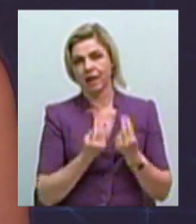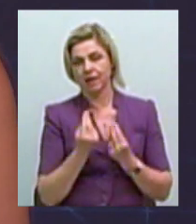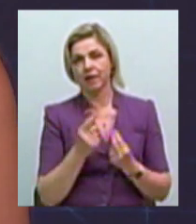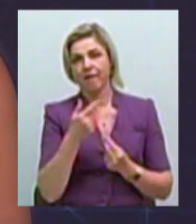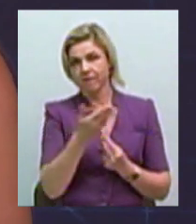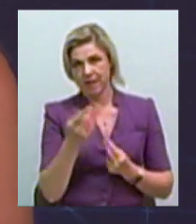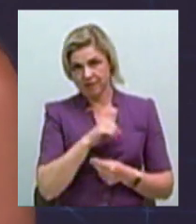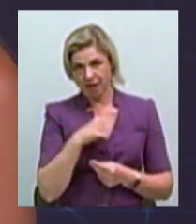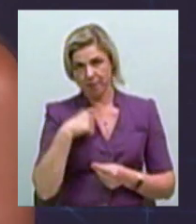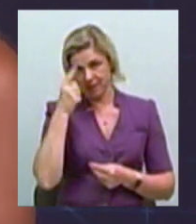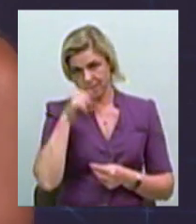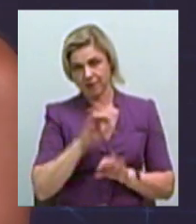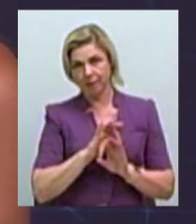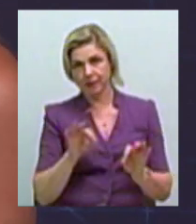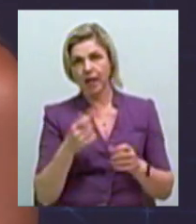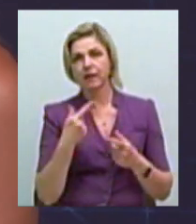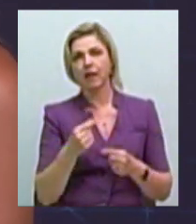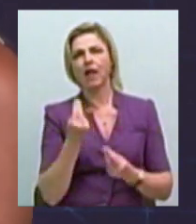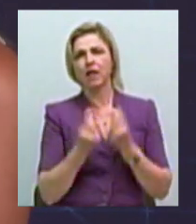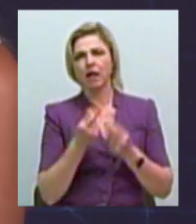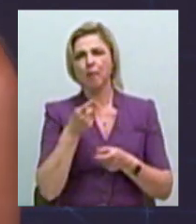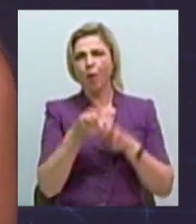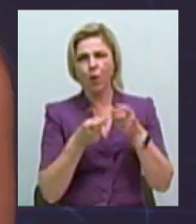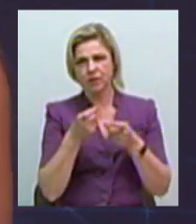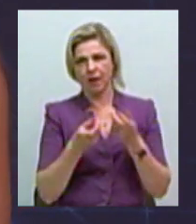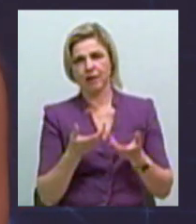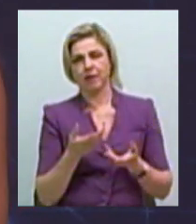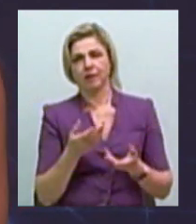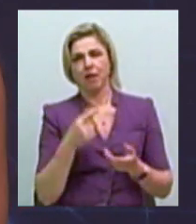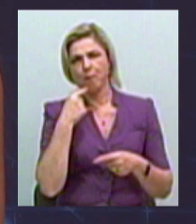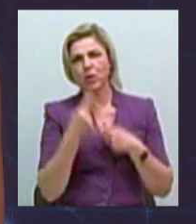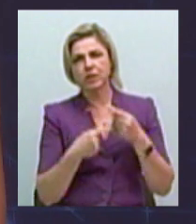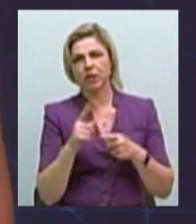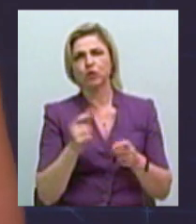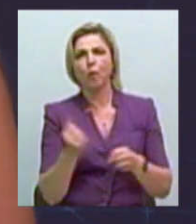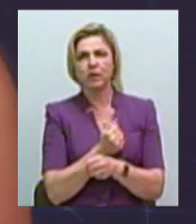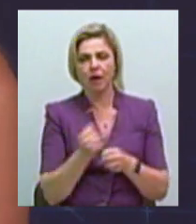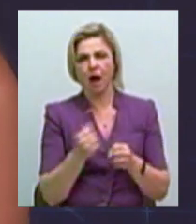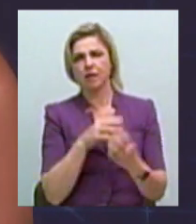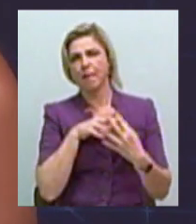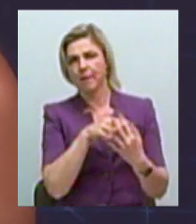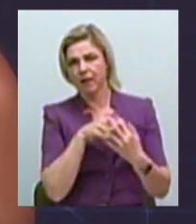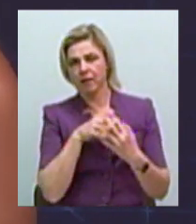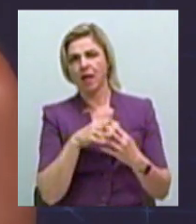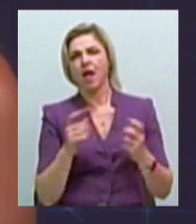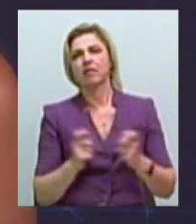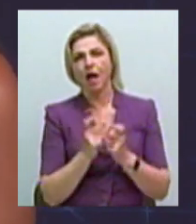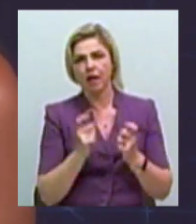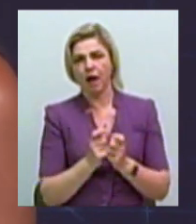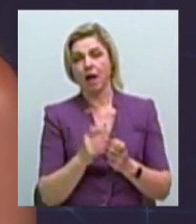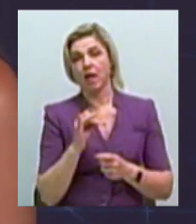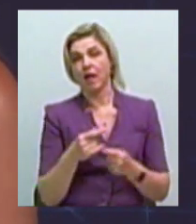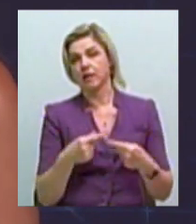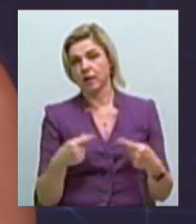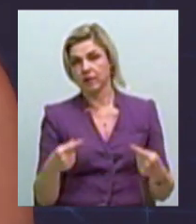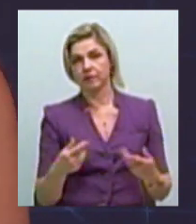ігри, де постійно постріли, постійно якісь бійки, постійно лайка і так далі,